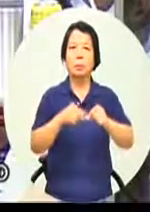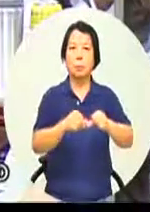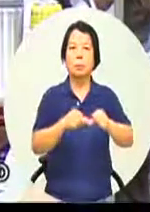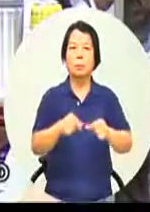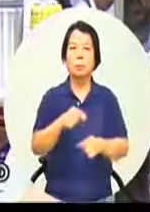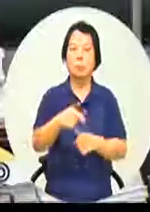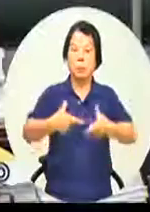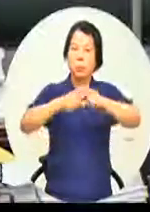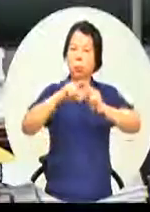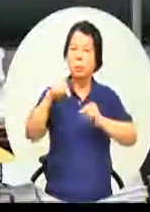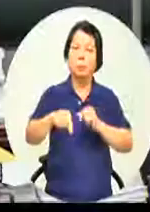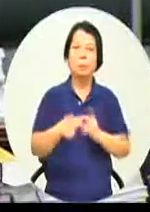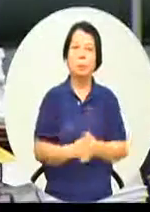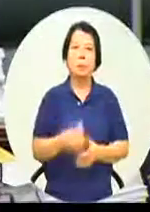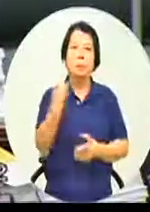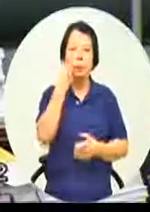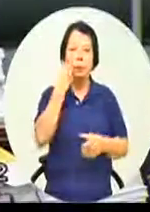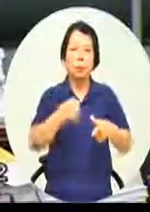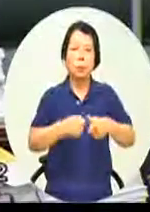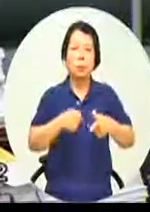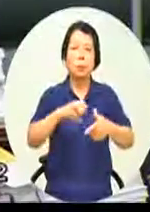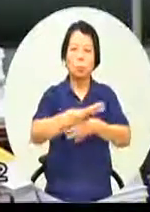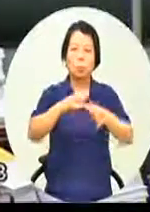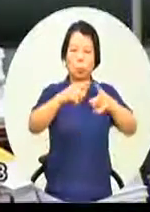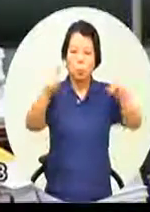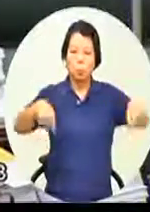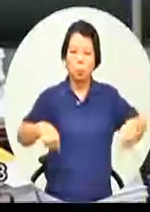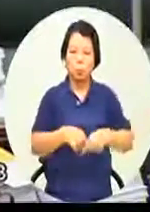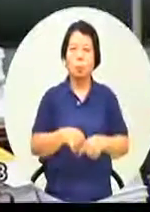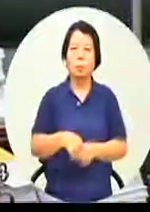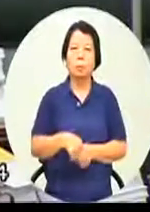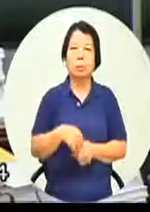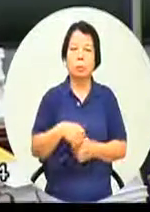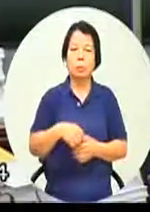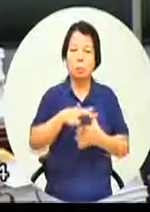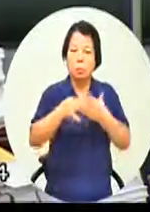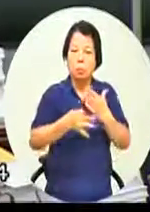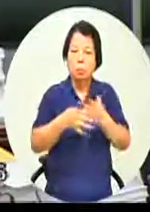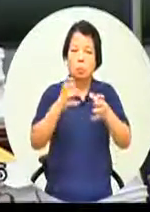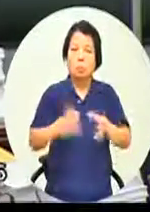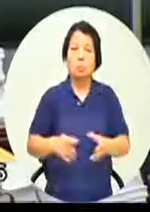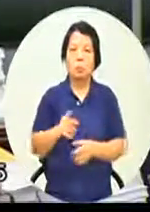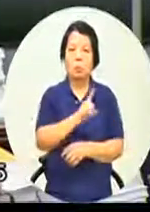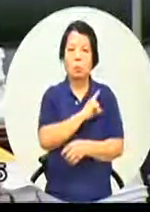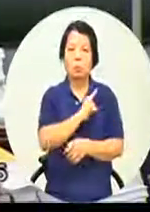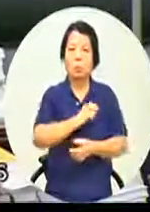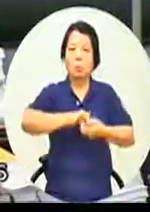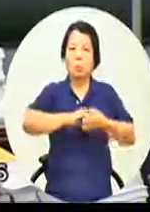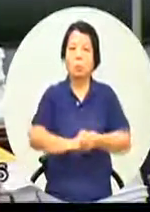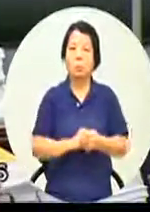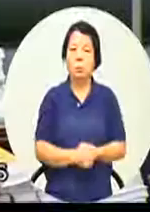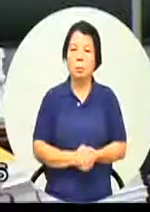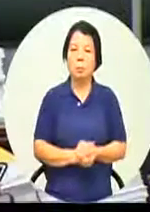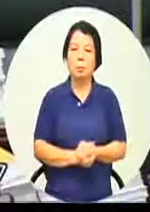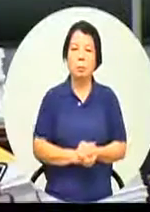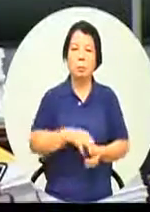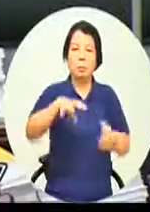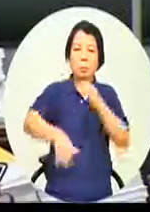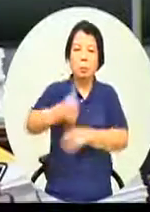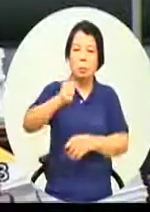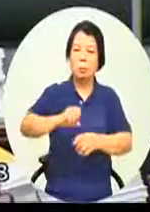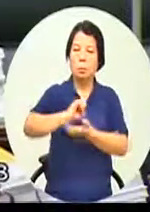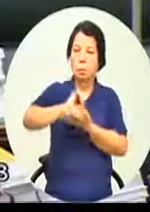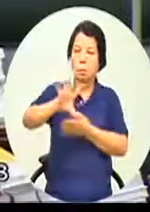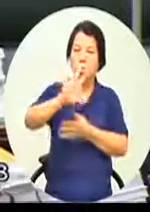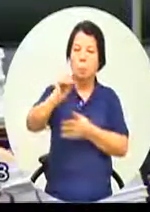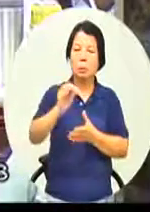这个我只要问你，这个黑箱条款是你带决的吗？有没有报告局长？ 这